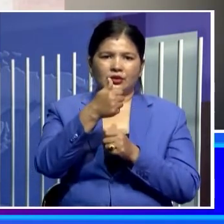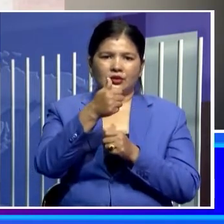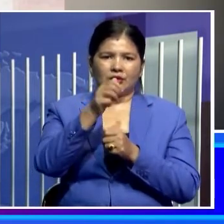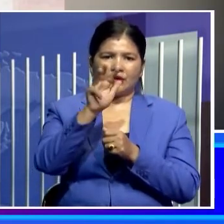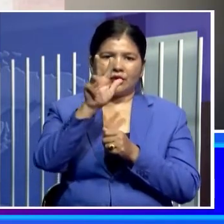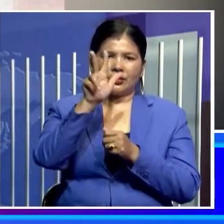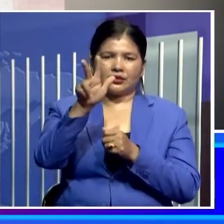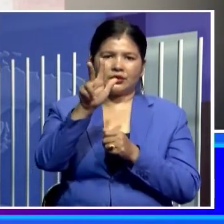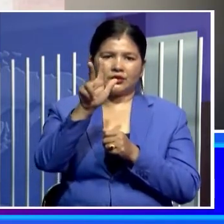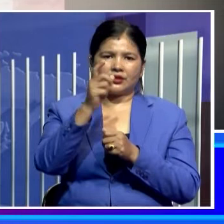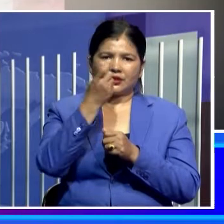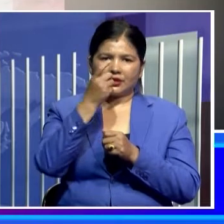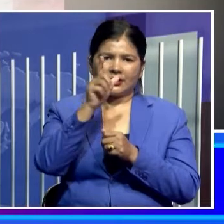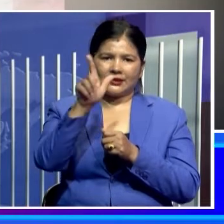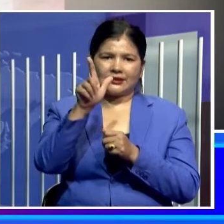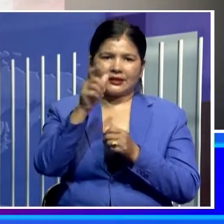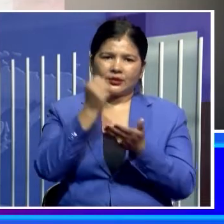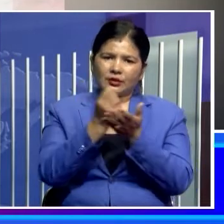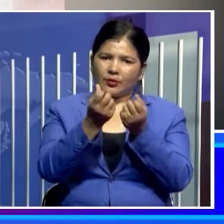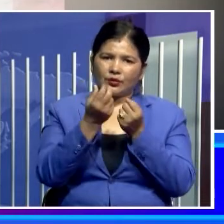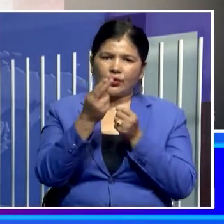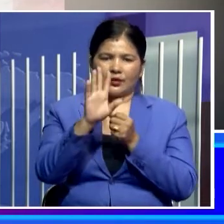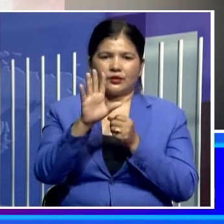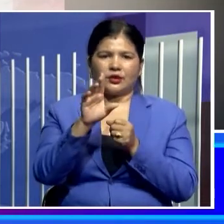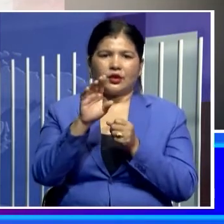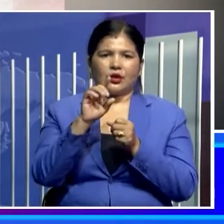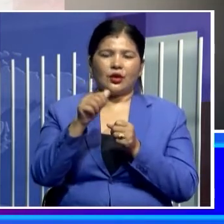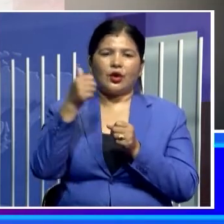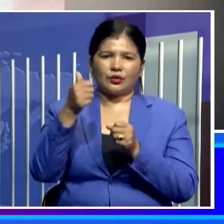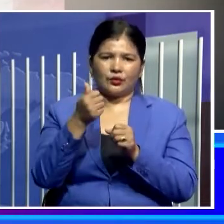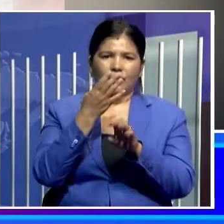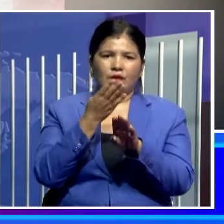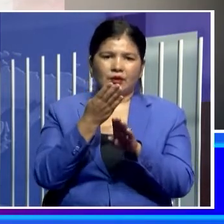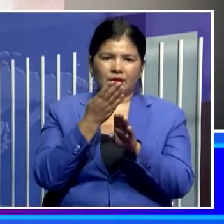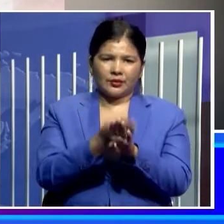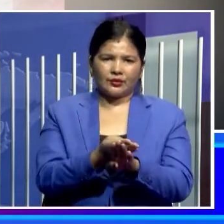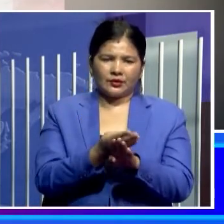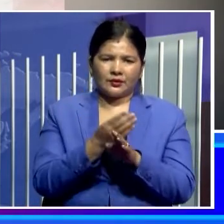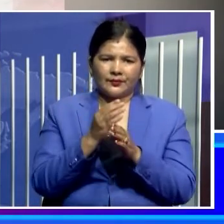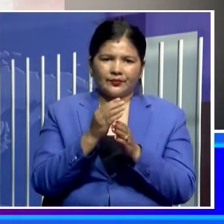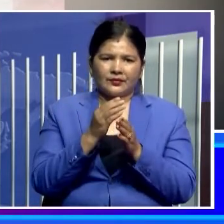6807 मत प्राप्त गर्नुभएको छ भने उहाँका प्रतिद्वन्दी नेकपा एमालेका उम्मेदवार